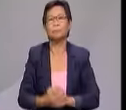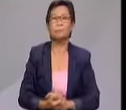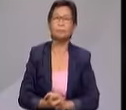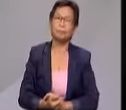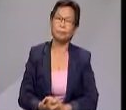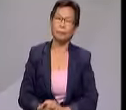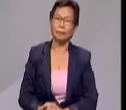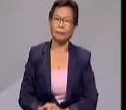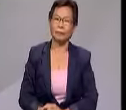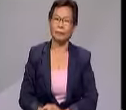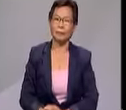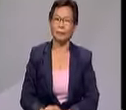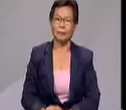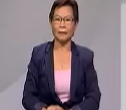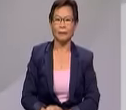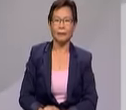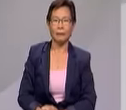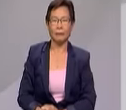Keseksaan.